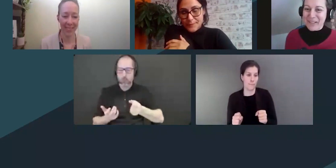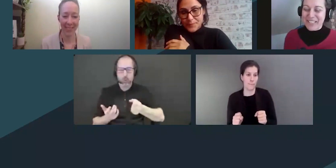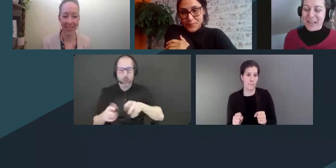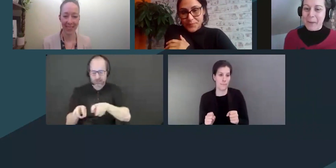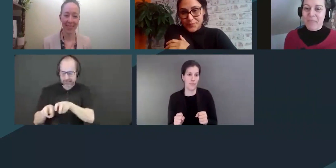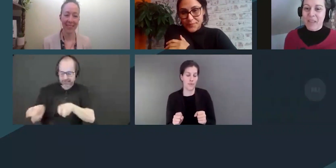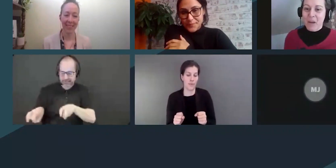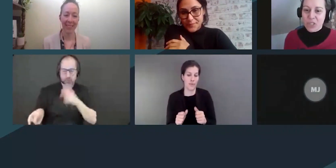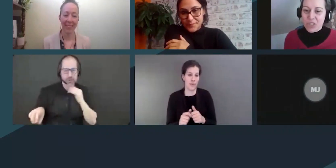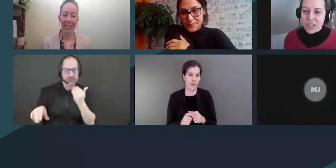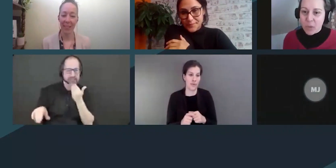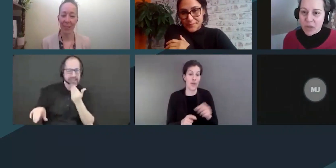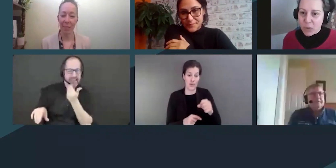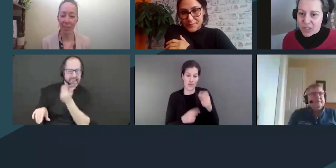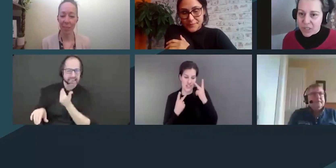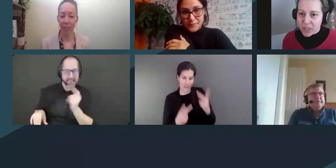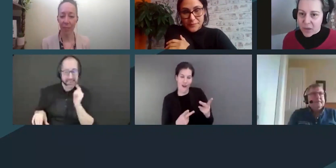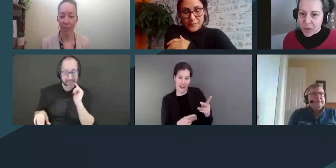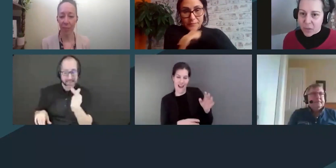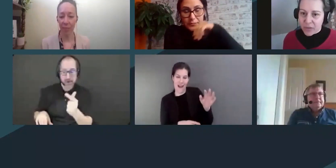Il y a une question